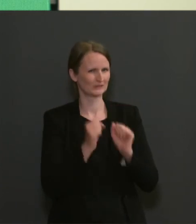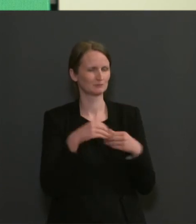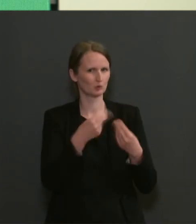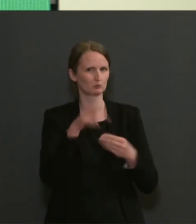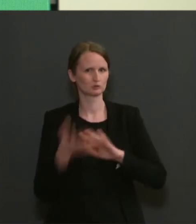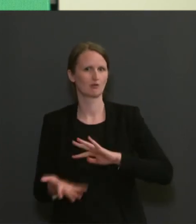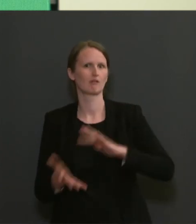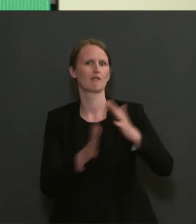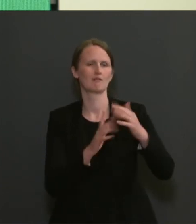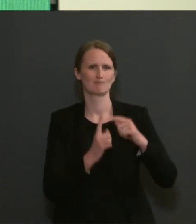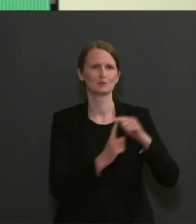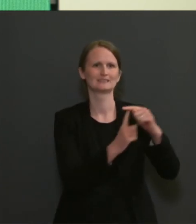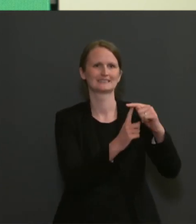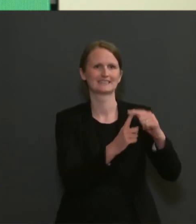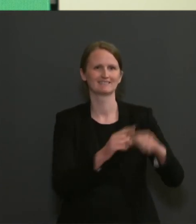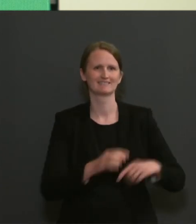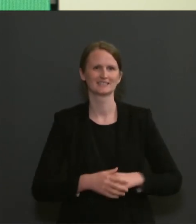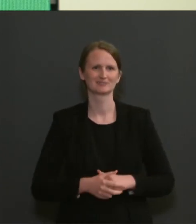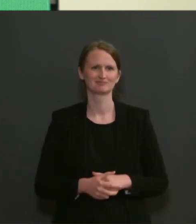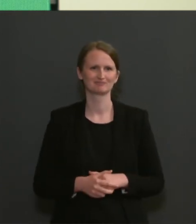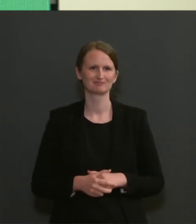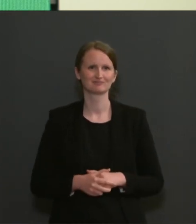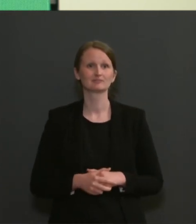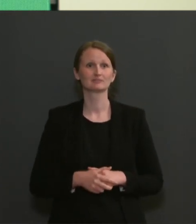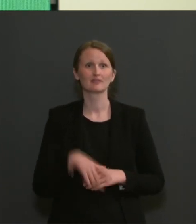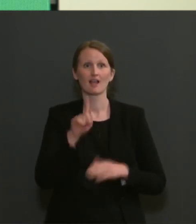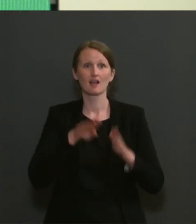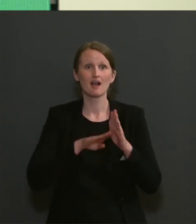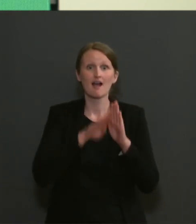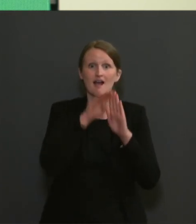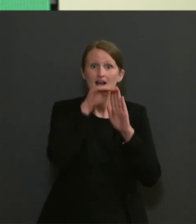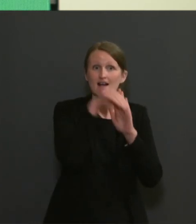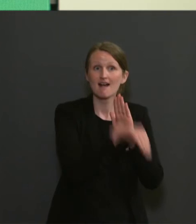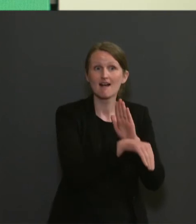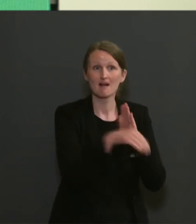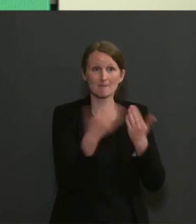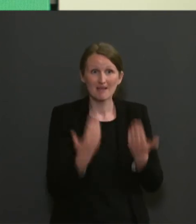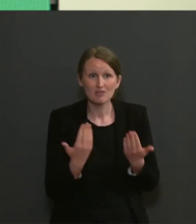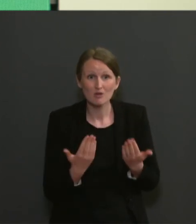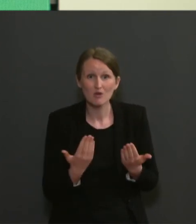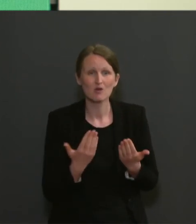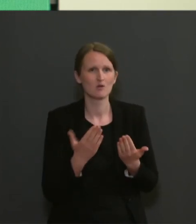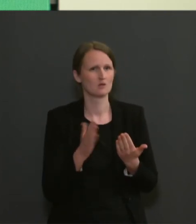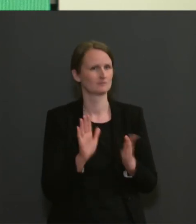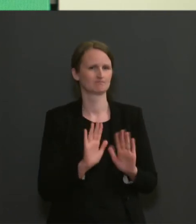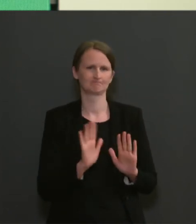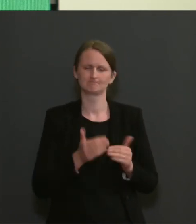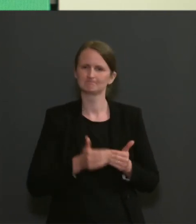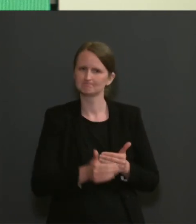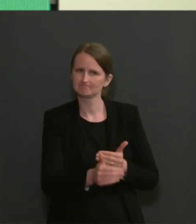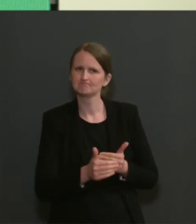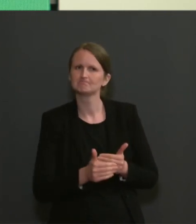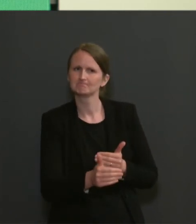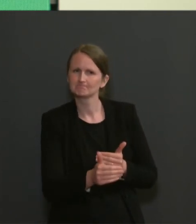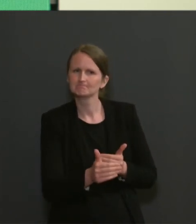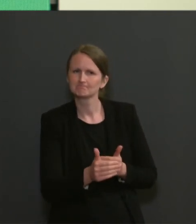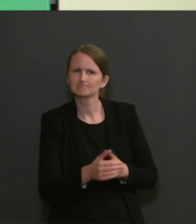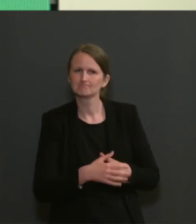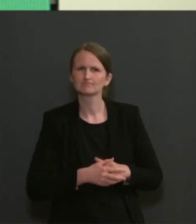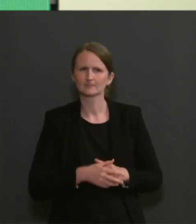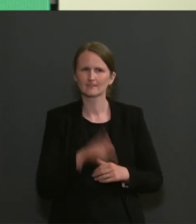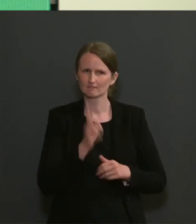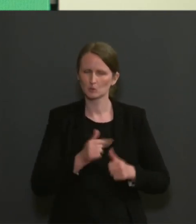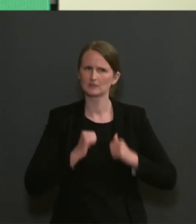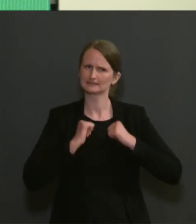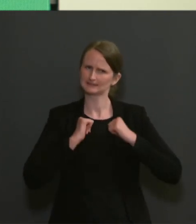courbe est encore devant nous et pas juste devant nous. Il faut maintenir le rythme actuel